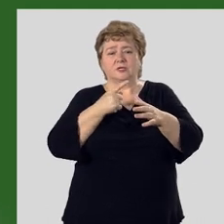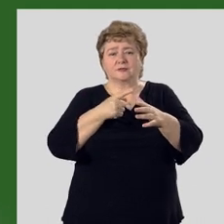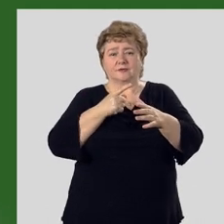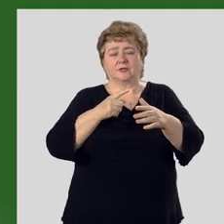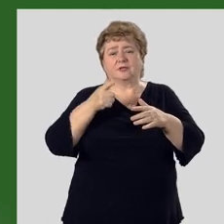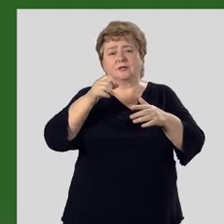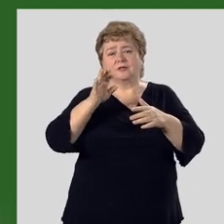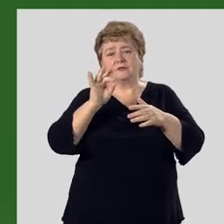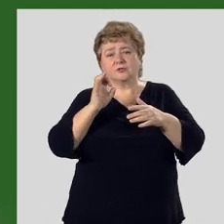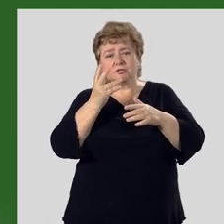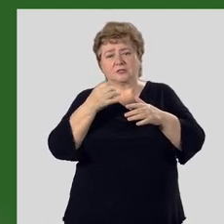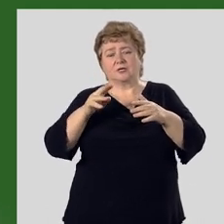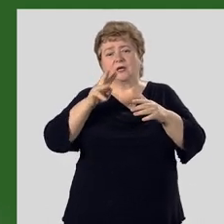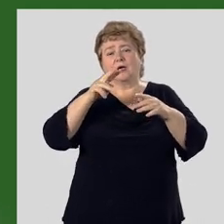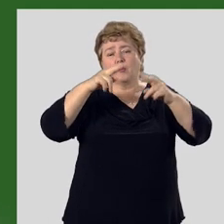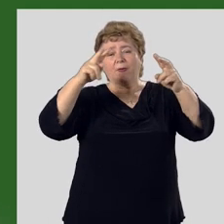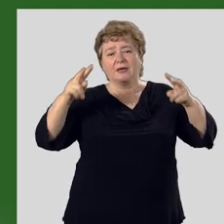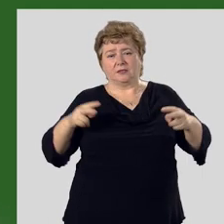название «Гринвичский меридиан».